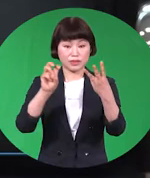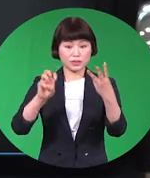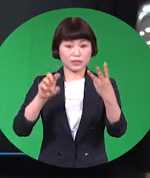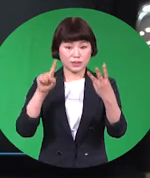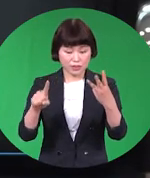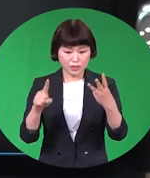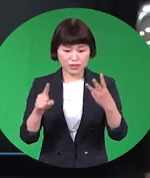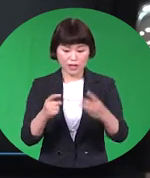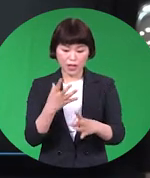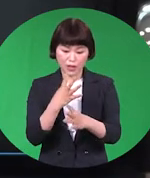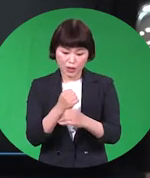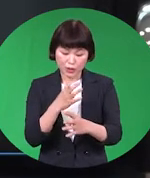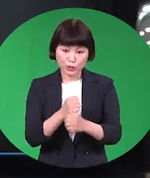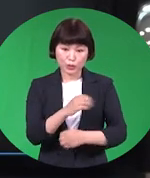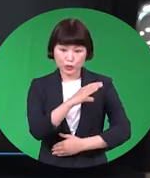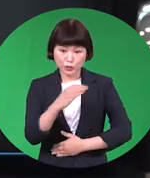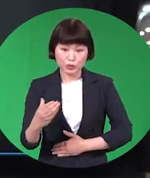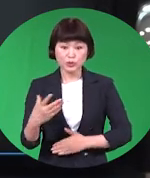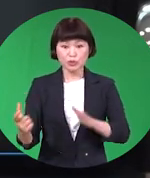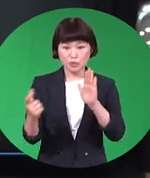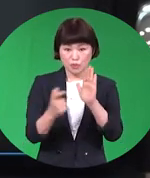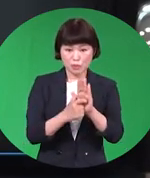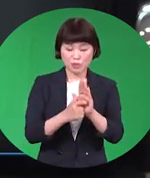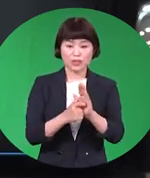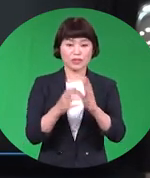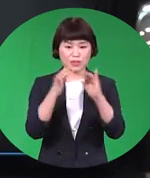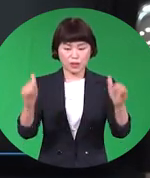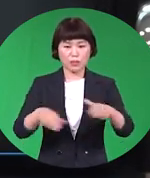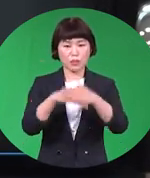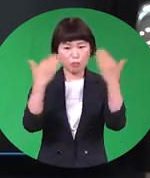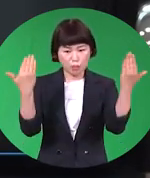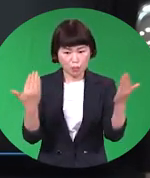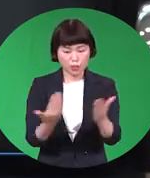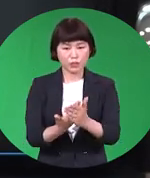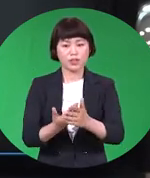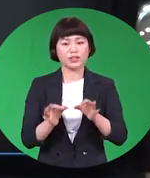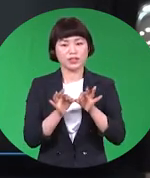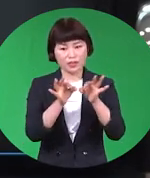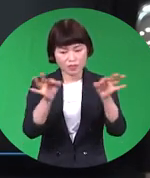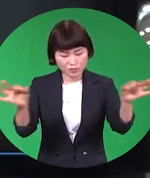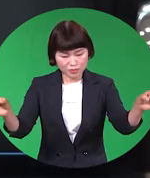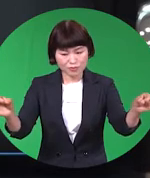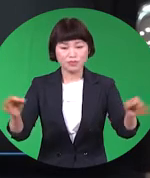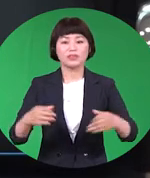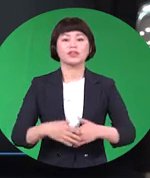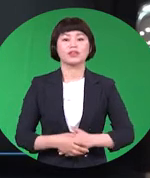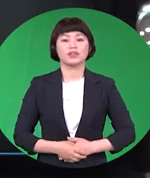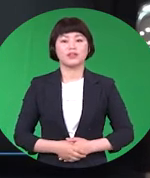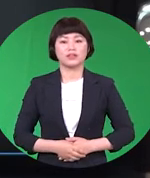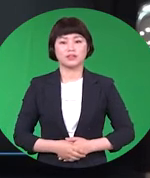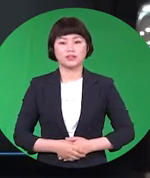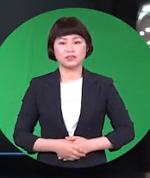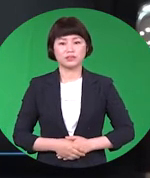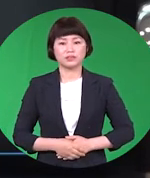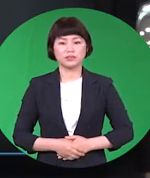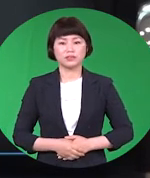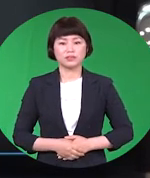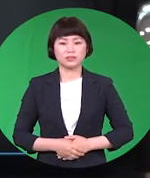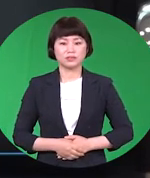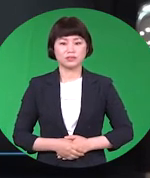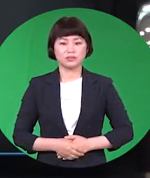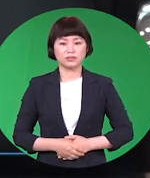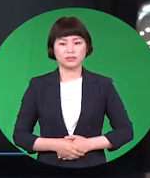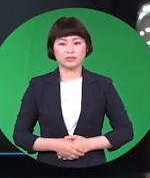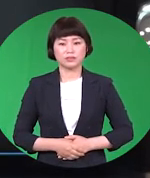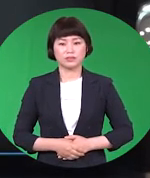31일 24시 이전부터 배부일까지 계속해서 양평군에 주민등록이